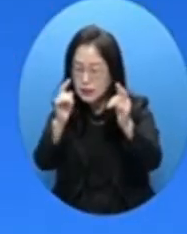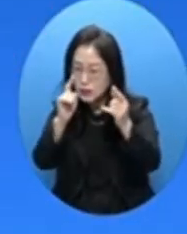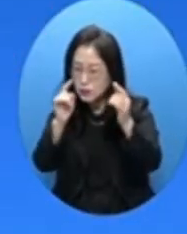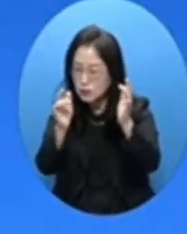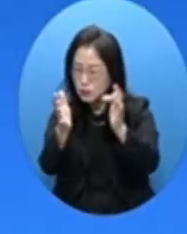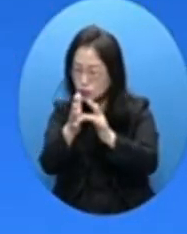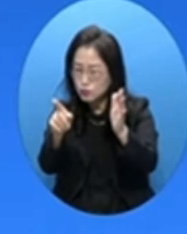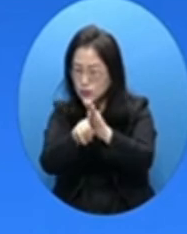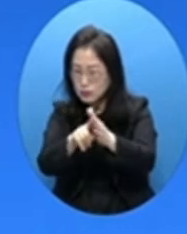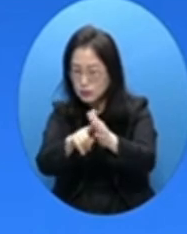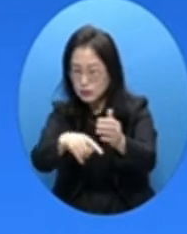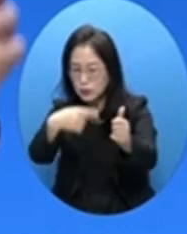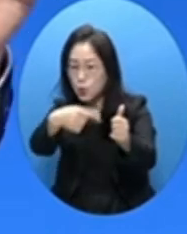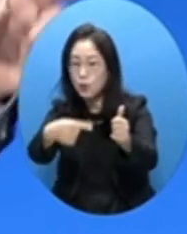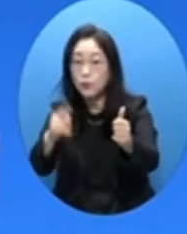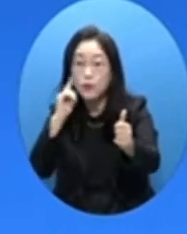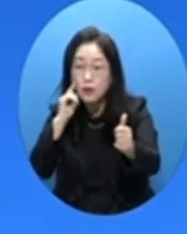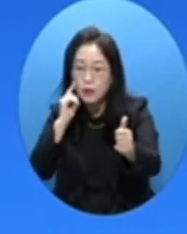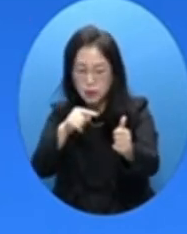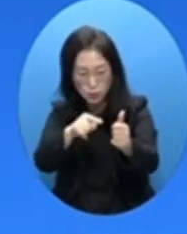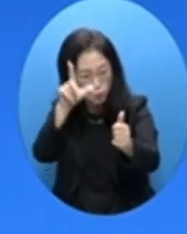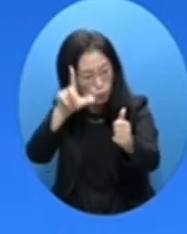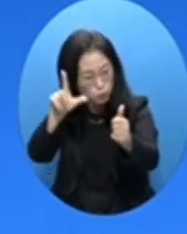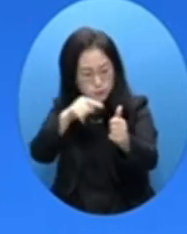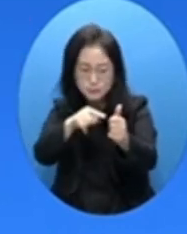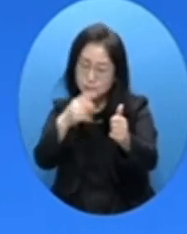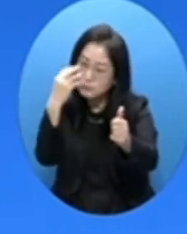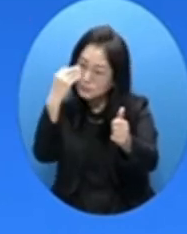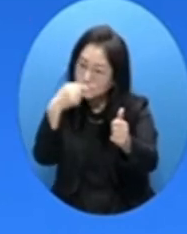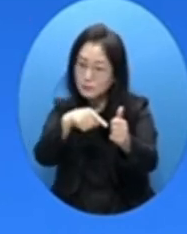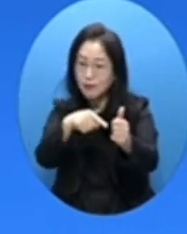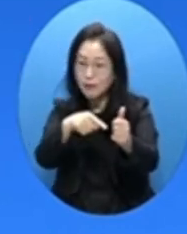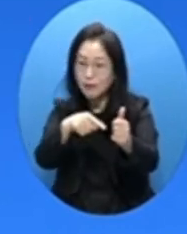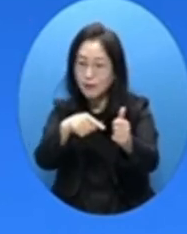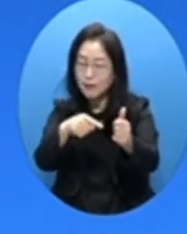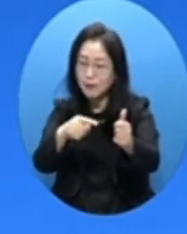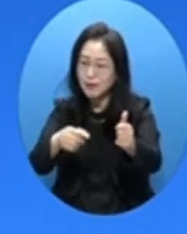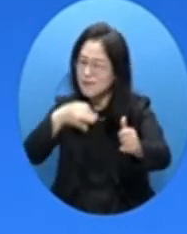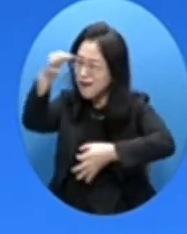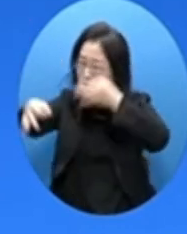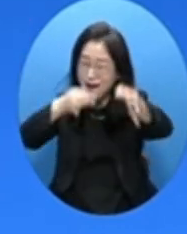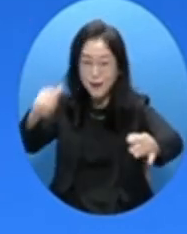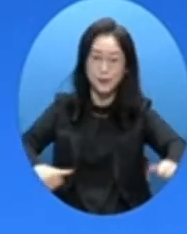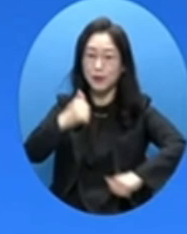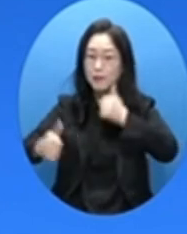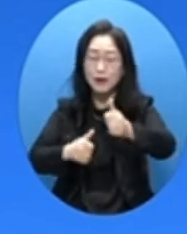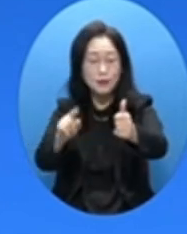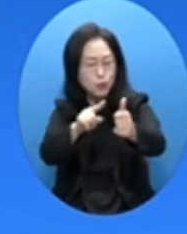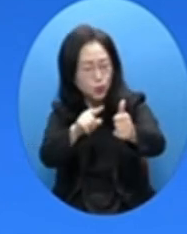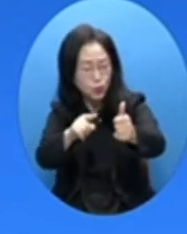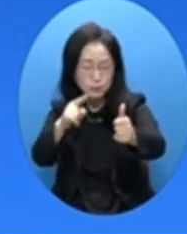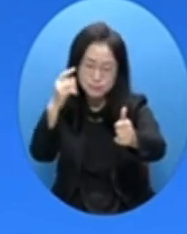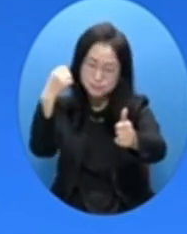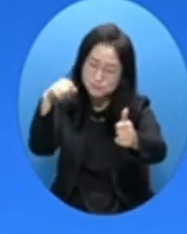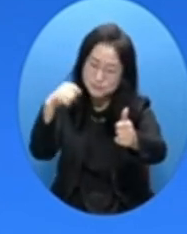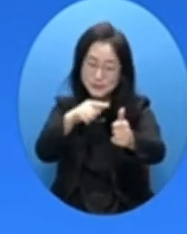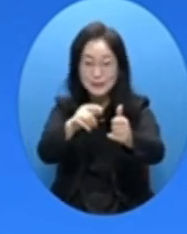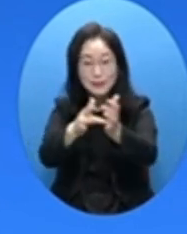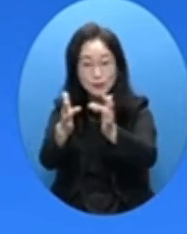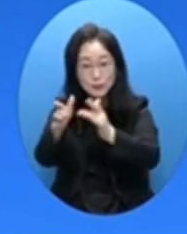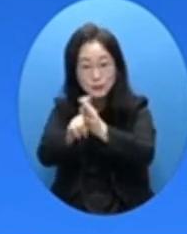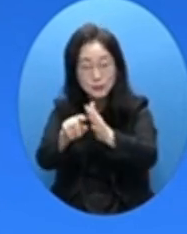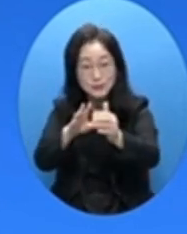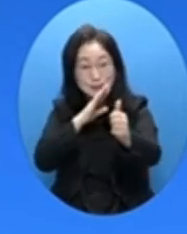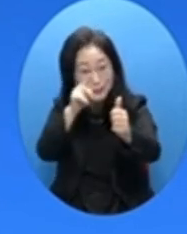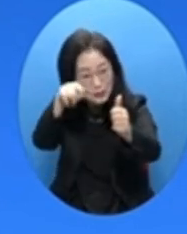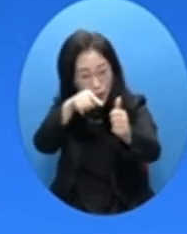예수 믿는 사람 맞아 왜 예수님도 하면서 절에 함부로 소리 지르고 성질을 내고 그래 저 사람이 믿는 사람마저